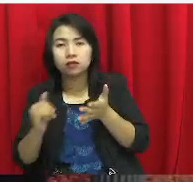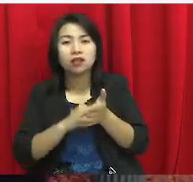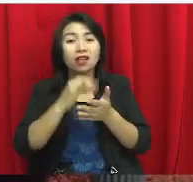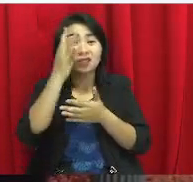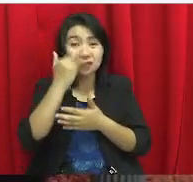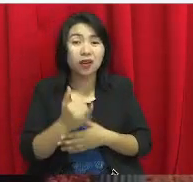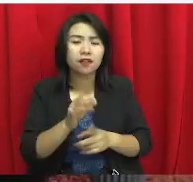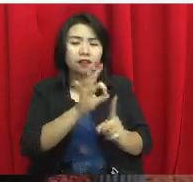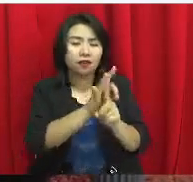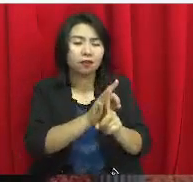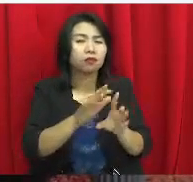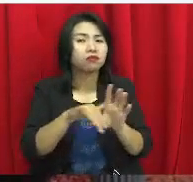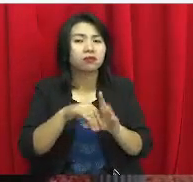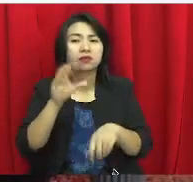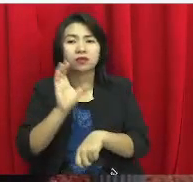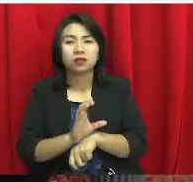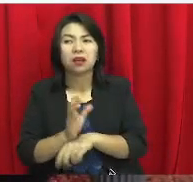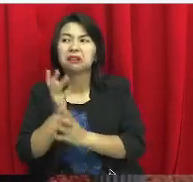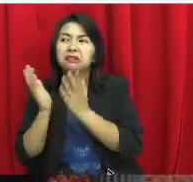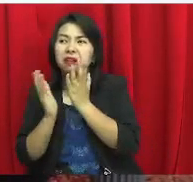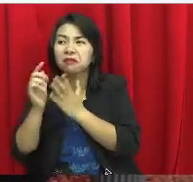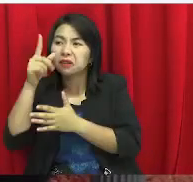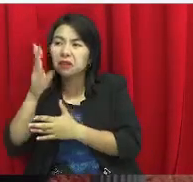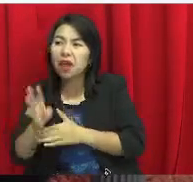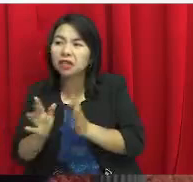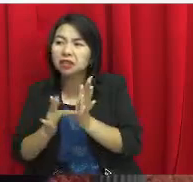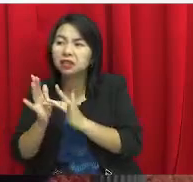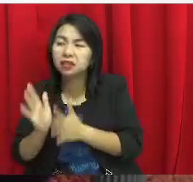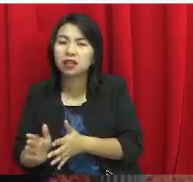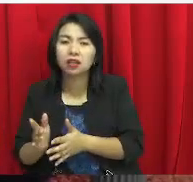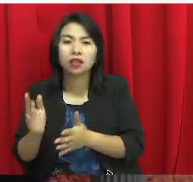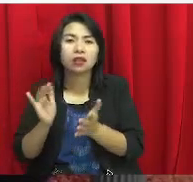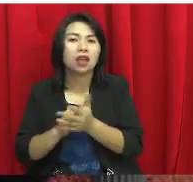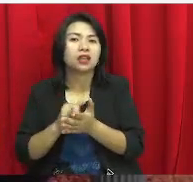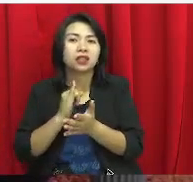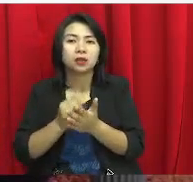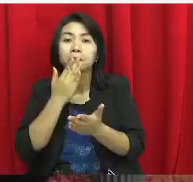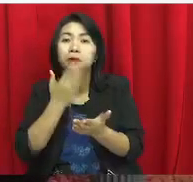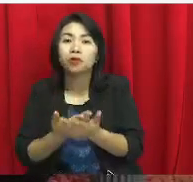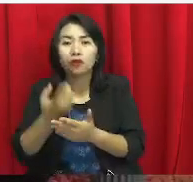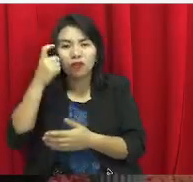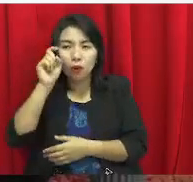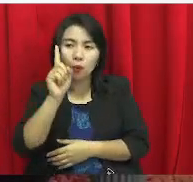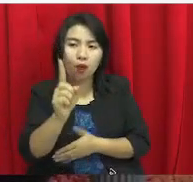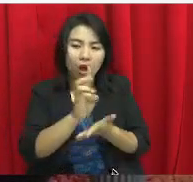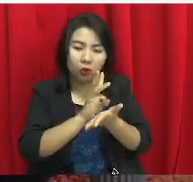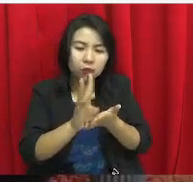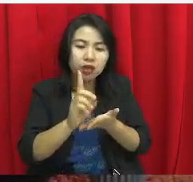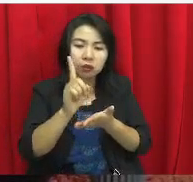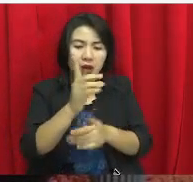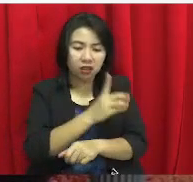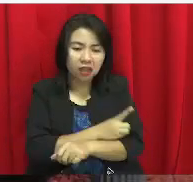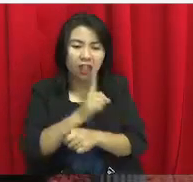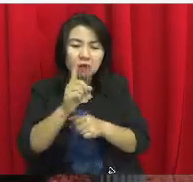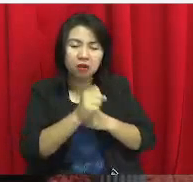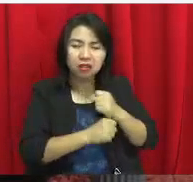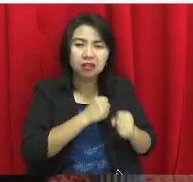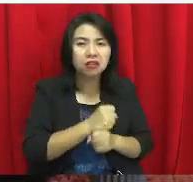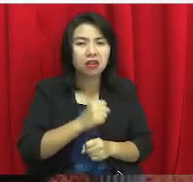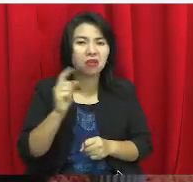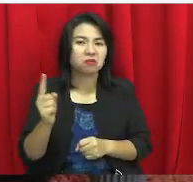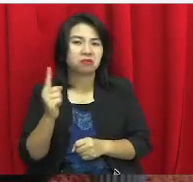simbahan, yung mga paglilingkod ng mga Kristiyano na good for one week, good for a day, good for a month, a year, and so on and so